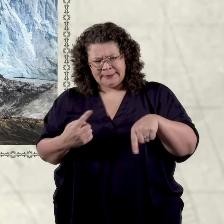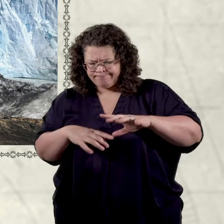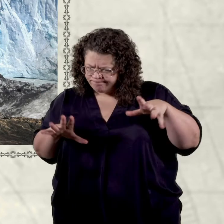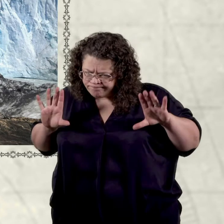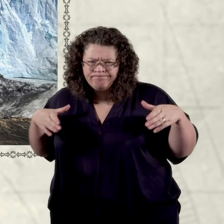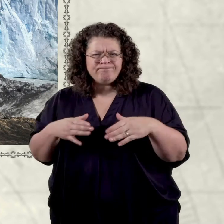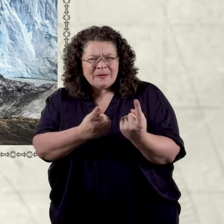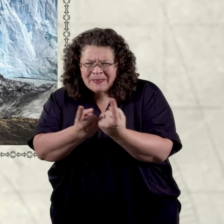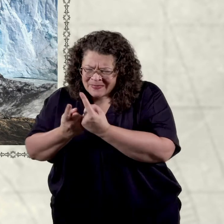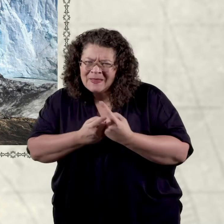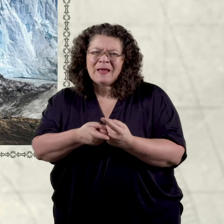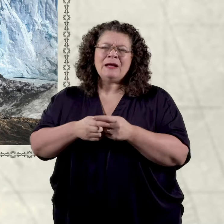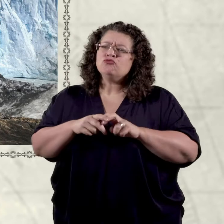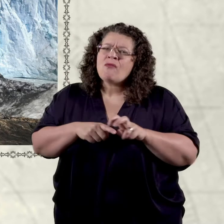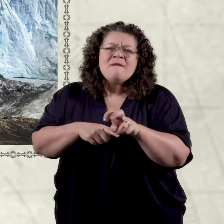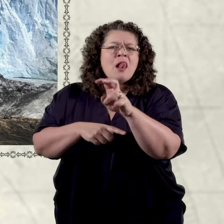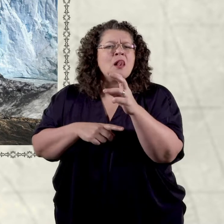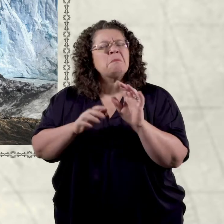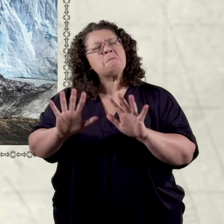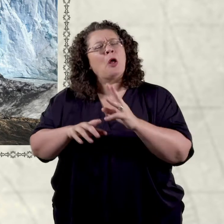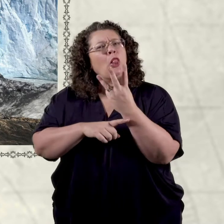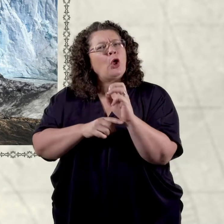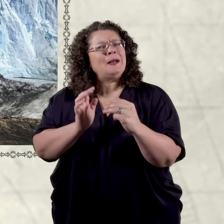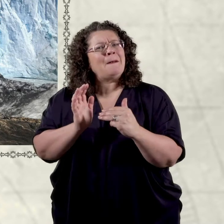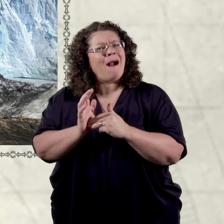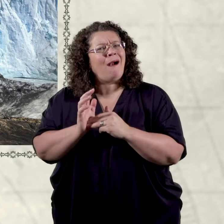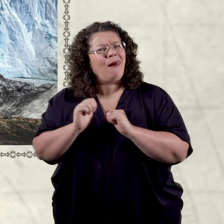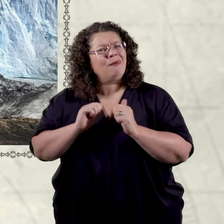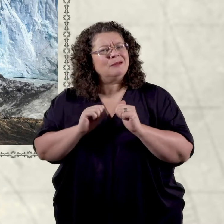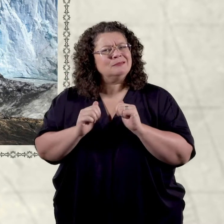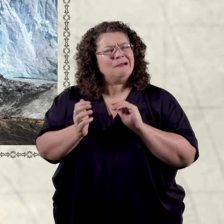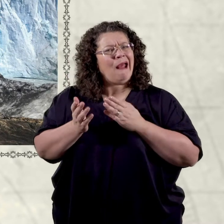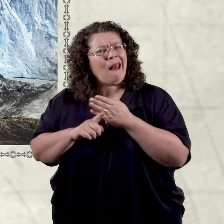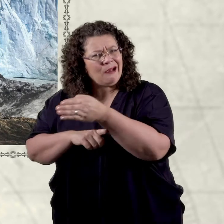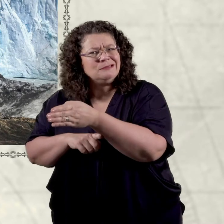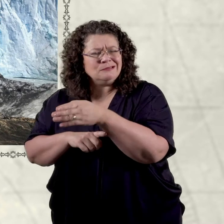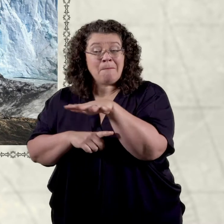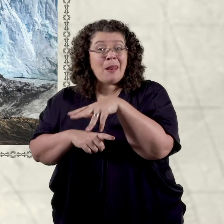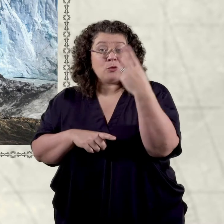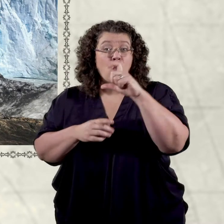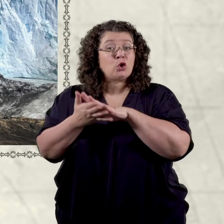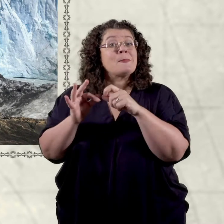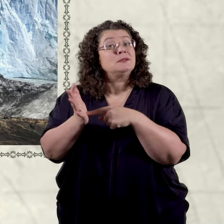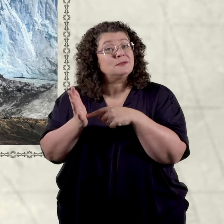rhyw 30 milltir i fewn i'r wlad. I rwla o'r enw Dyffryn Chubut.